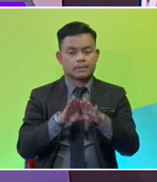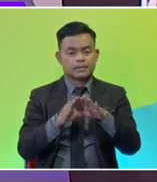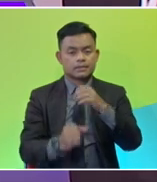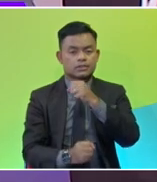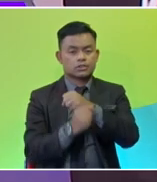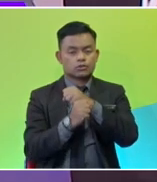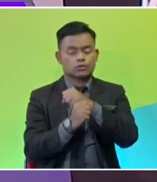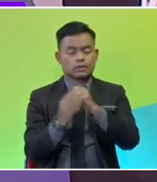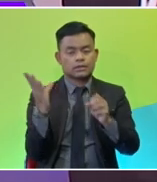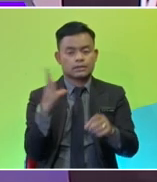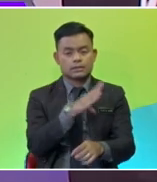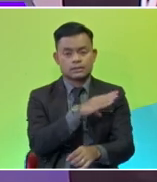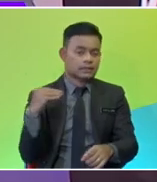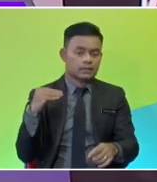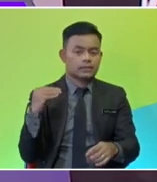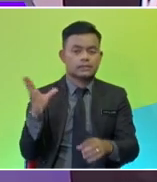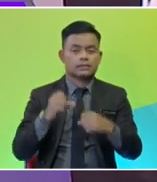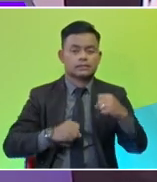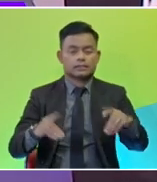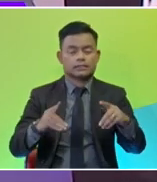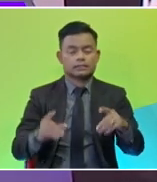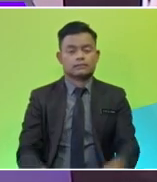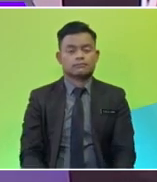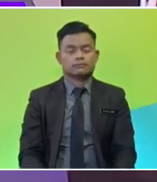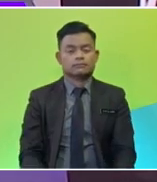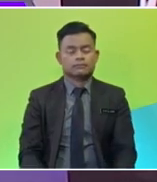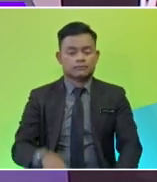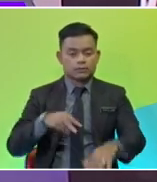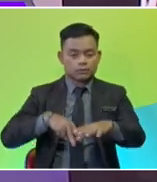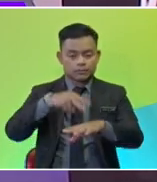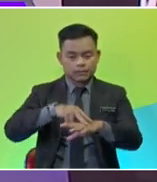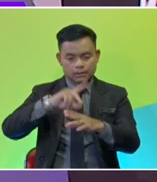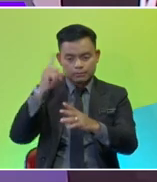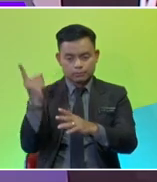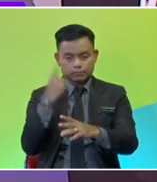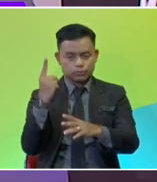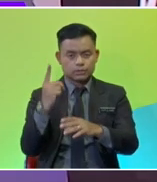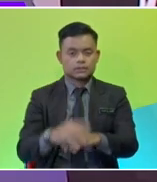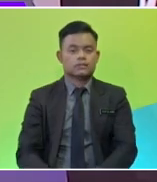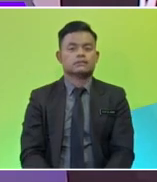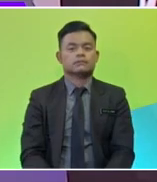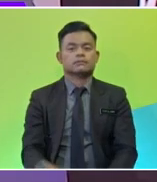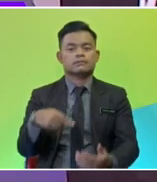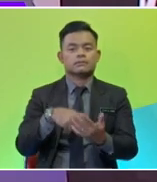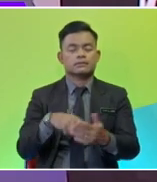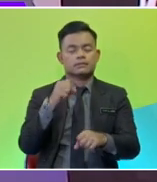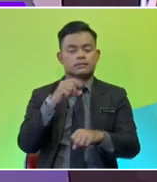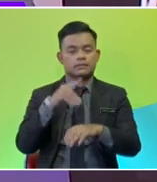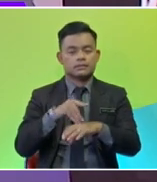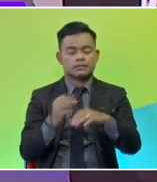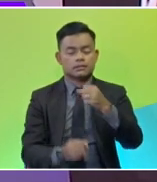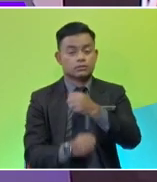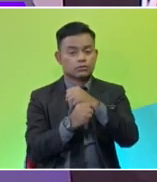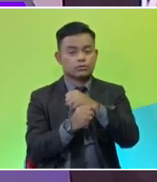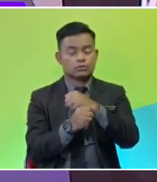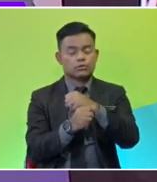pustingan Oke melakukan lompat time jadi ini disokong oleh tulang tangan dan tulang